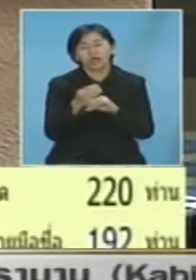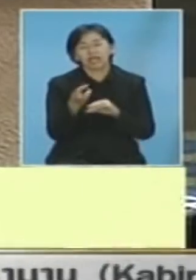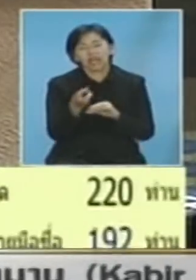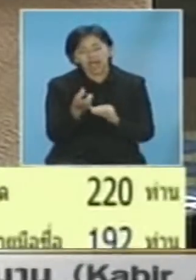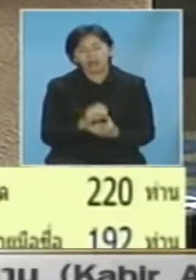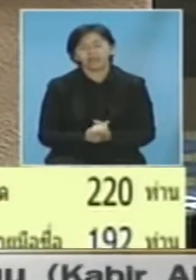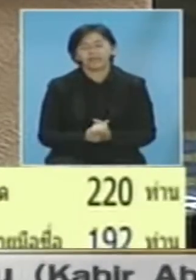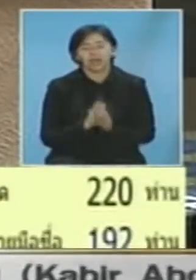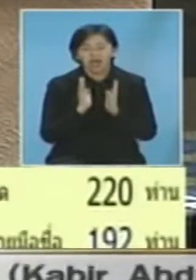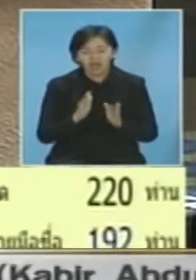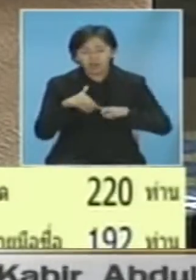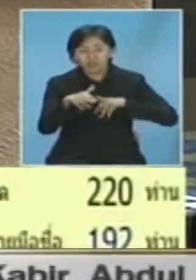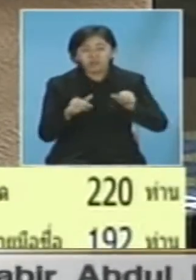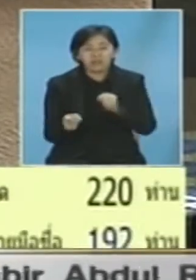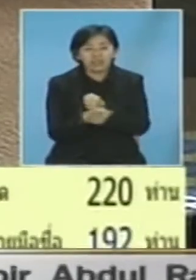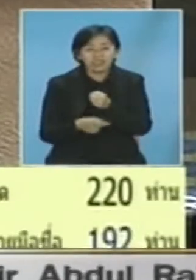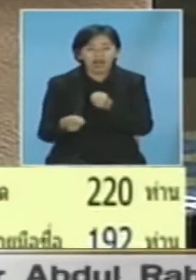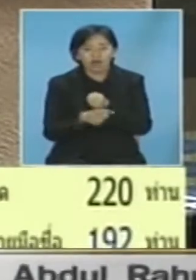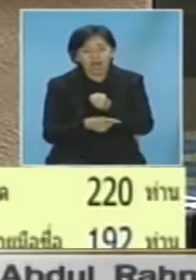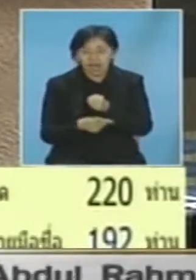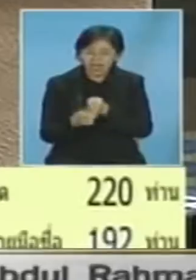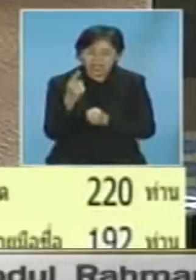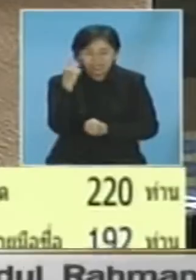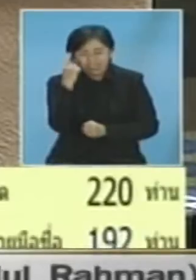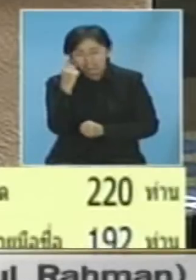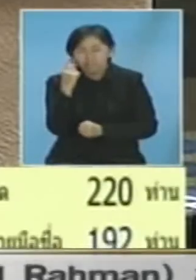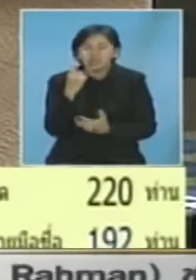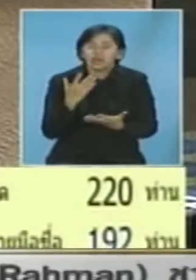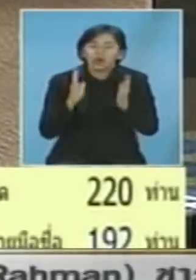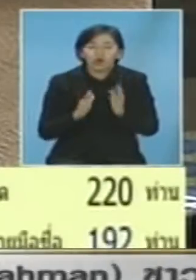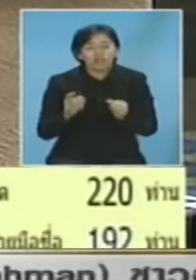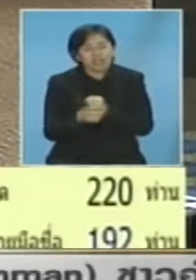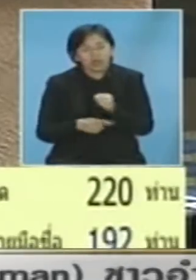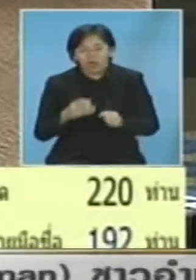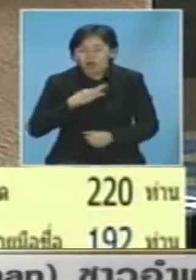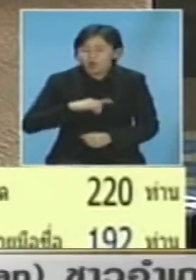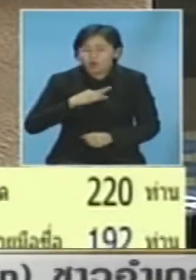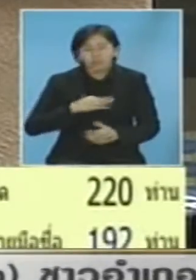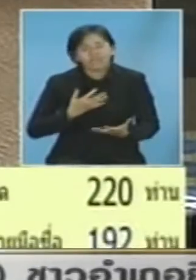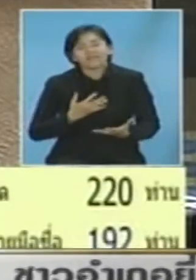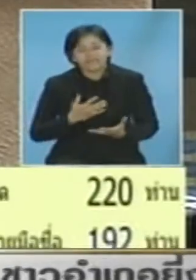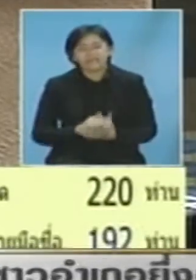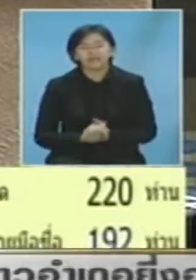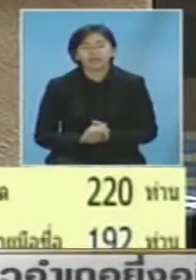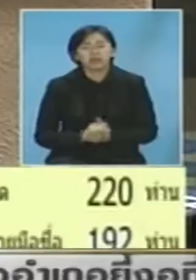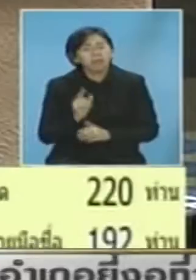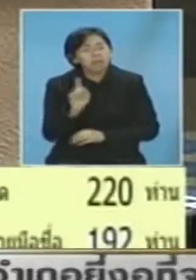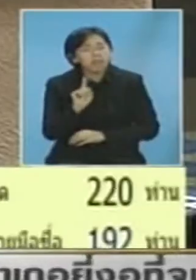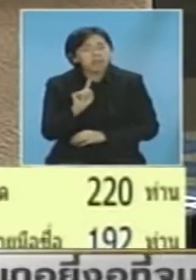ามเหมือนกับเป็นภาพมายาหลอกหลอนชาวนาต่อเพราะอะไร